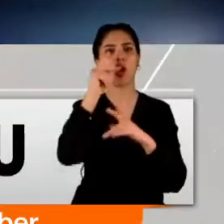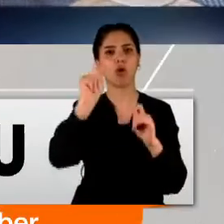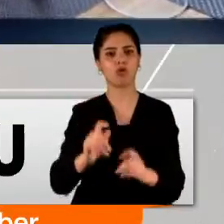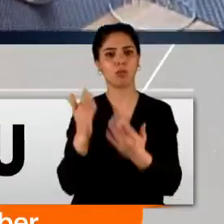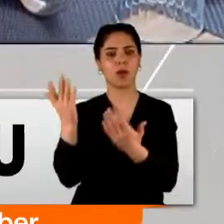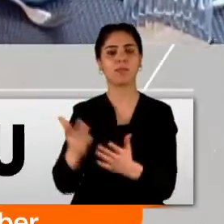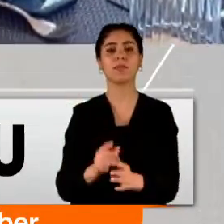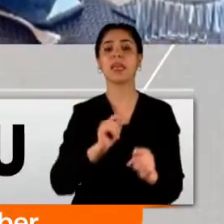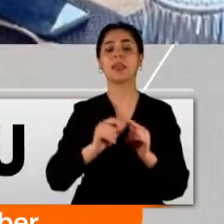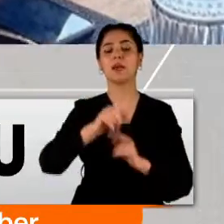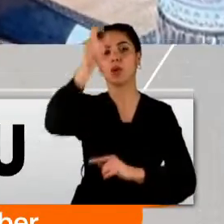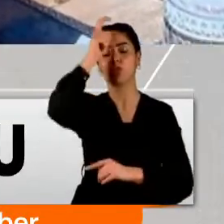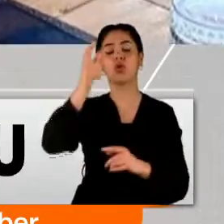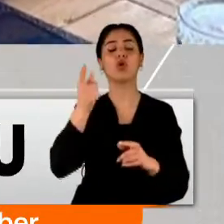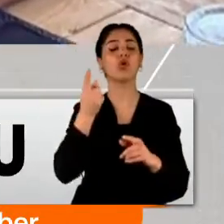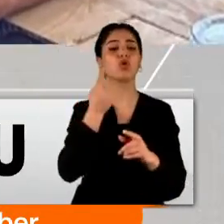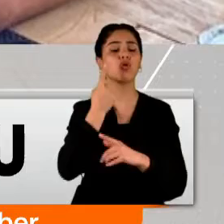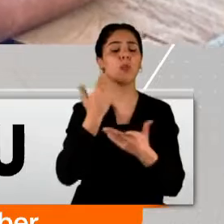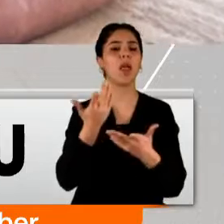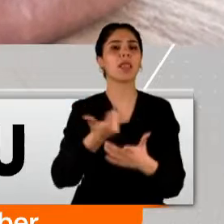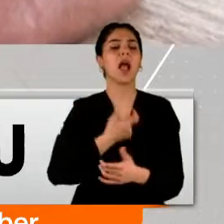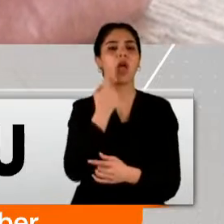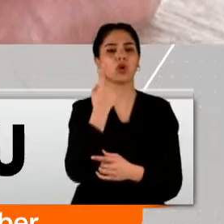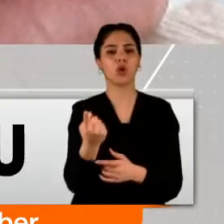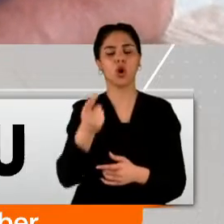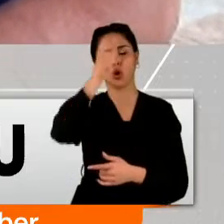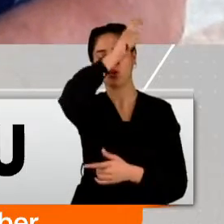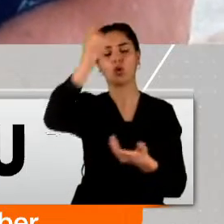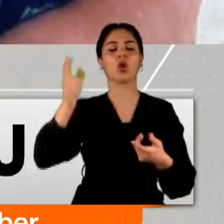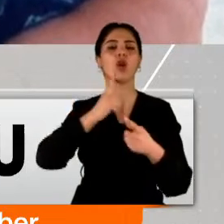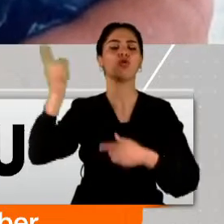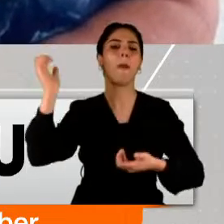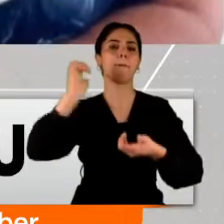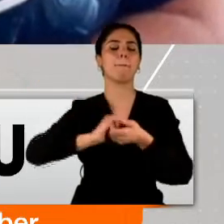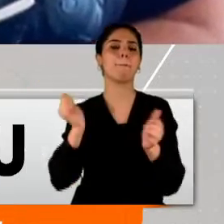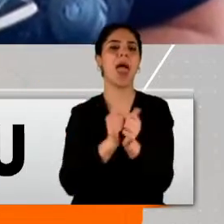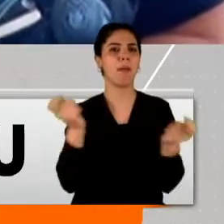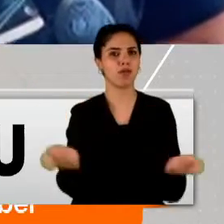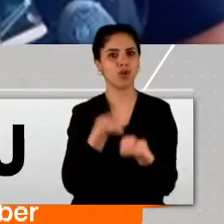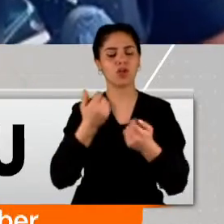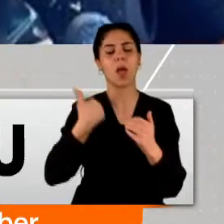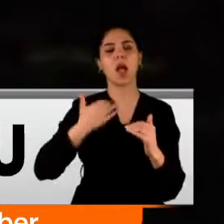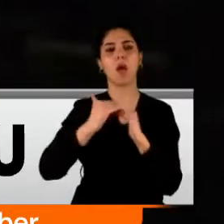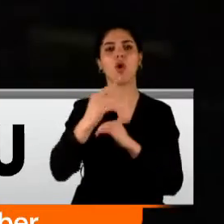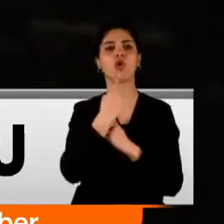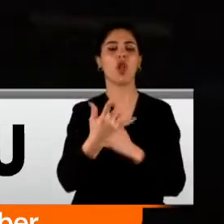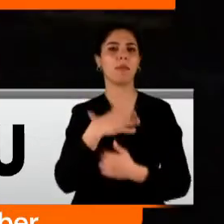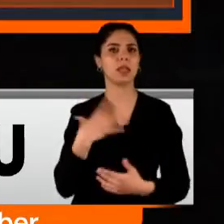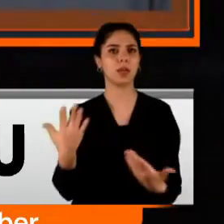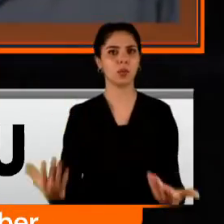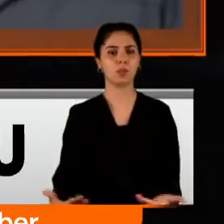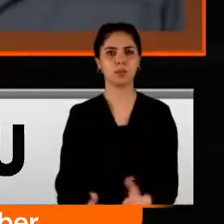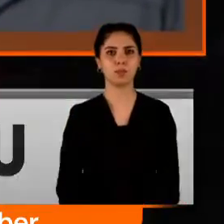Kuzey Kıbrıs Türk Cumhuriyeti hukuk devletidir. Türkiye Cumhuriyeti ile beraber çalıştığımızı da bir kez daha kamuoyuna paylaşmak istiyorum.